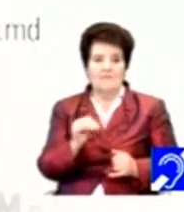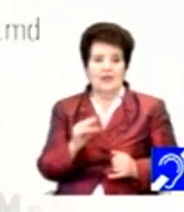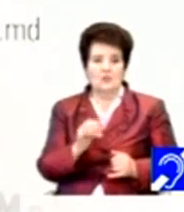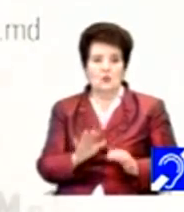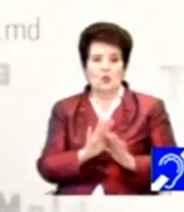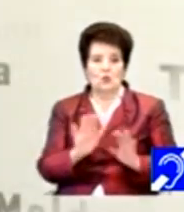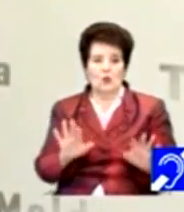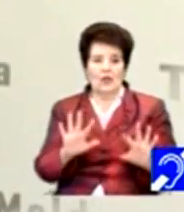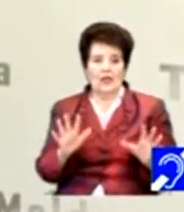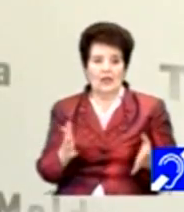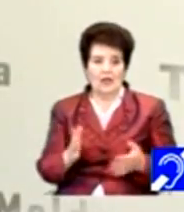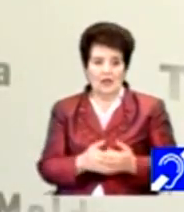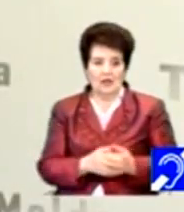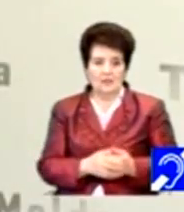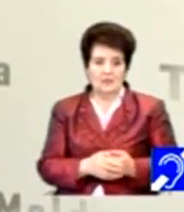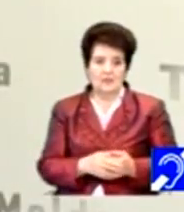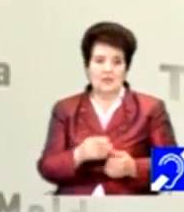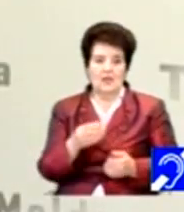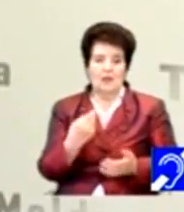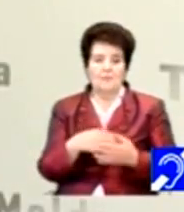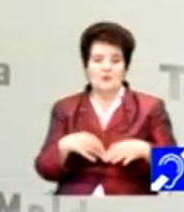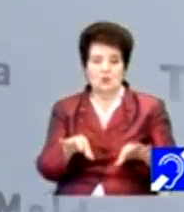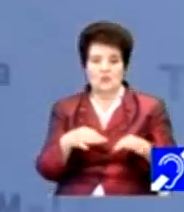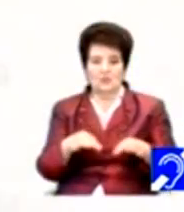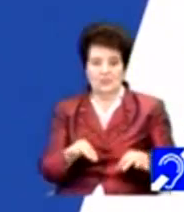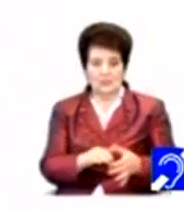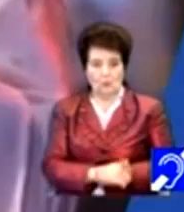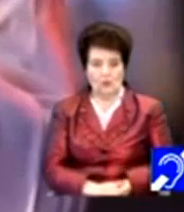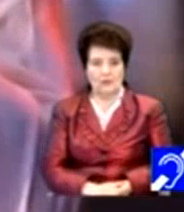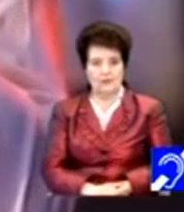menține doar în cazurile răpirii mijloacelor de transport.